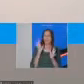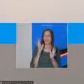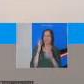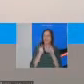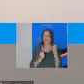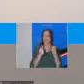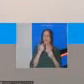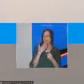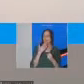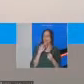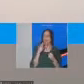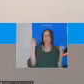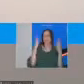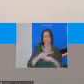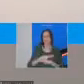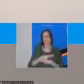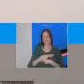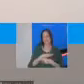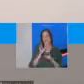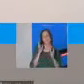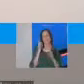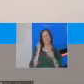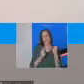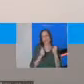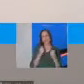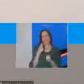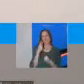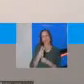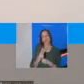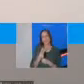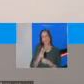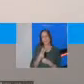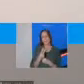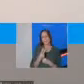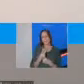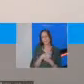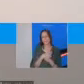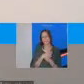משהו שמאוד קשה היום לישראלים להבין אותו, ומאוד קשה גם